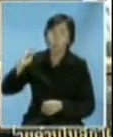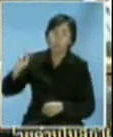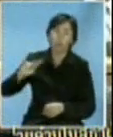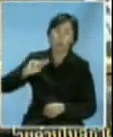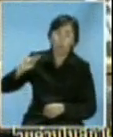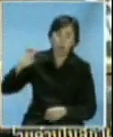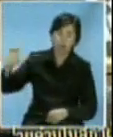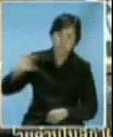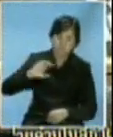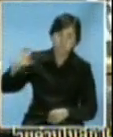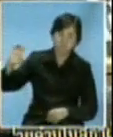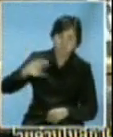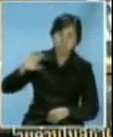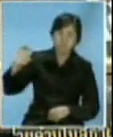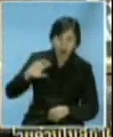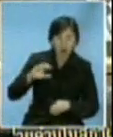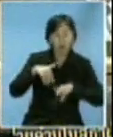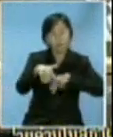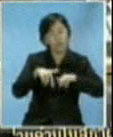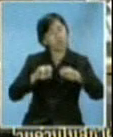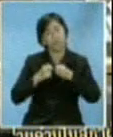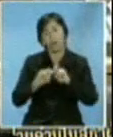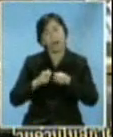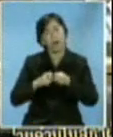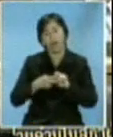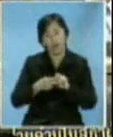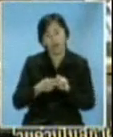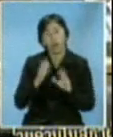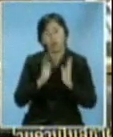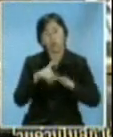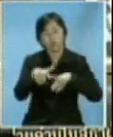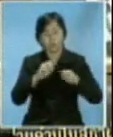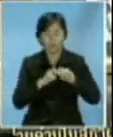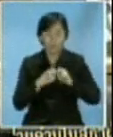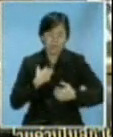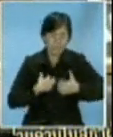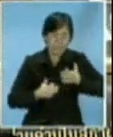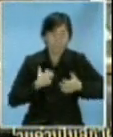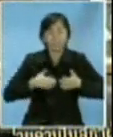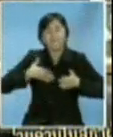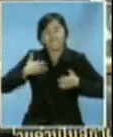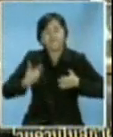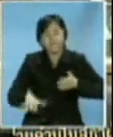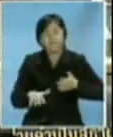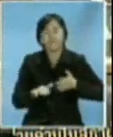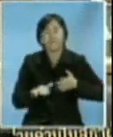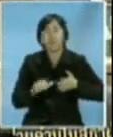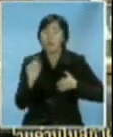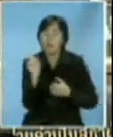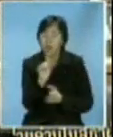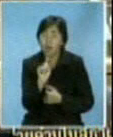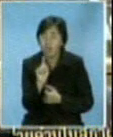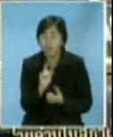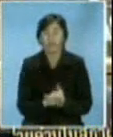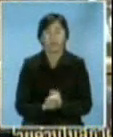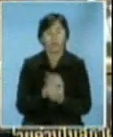ภาระหนี้ให้แก่ประชาชนและโยนความทุกข์ให้แก่ประชาชนอย่างเต็มๆตรงไหนบ้างครับที่